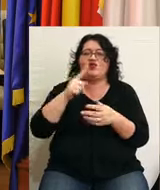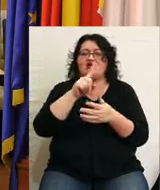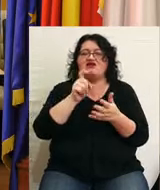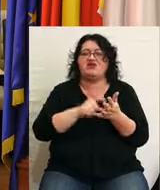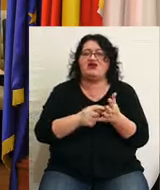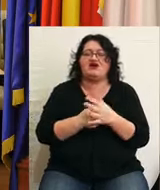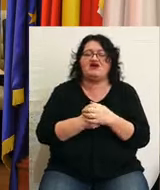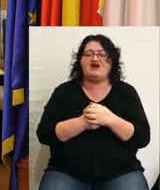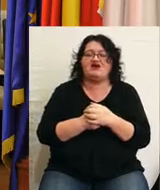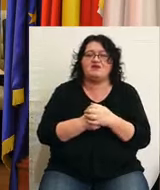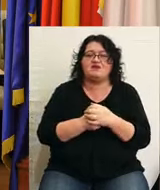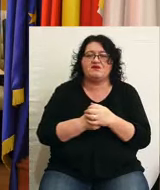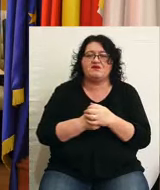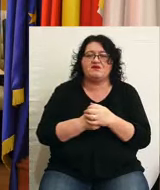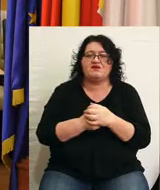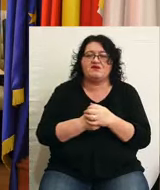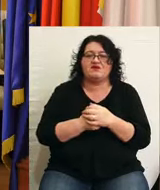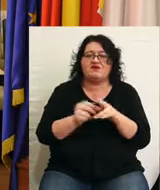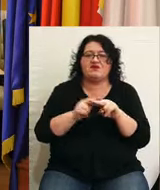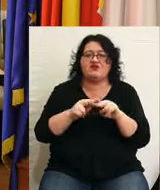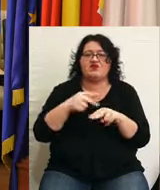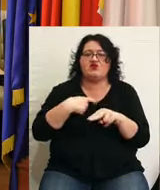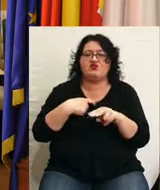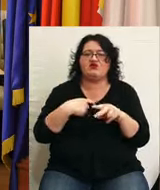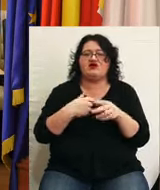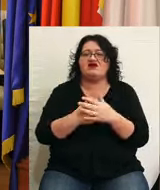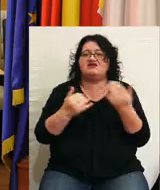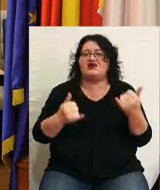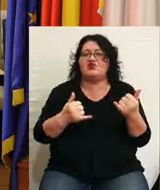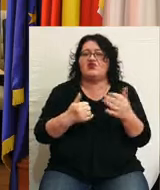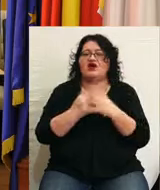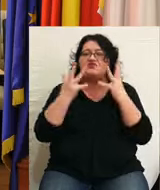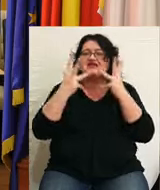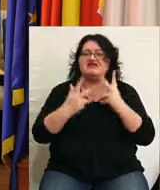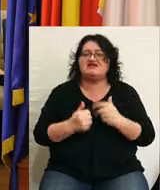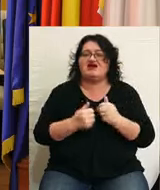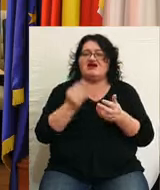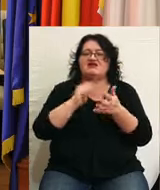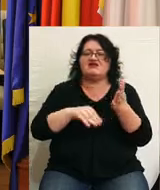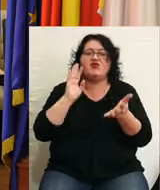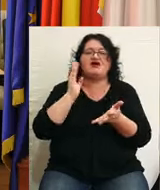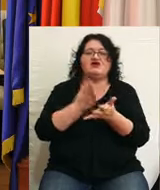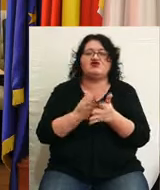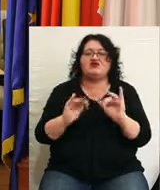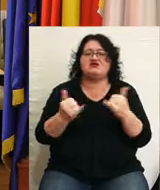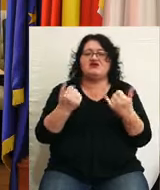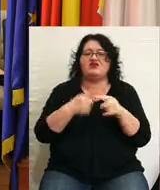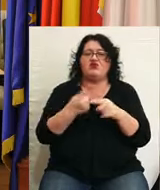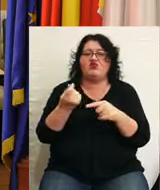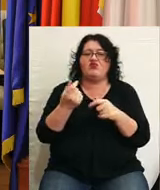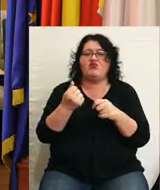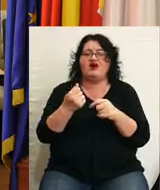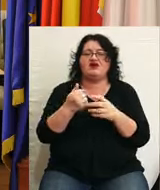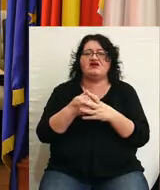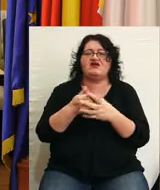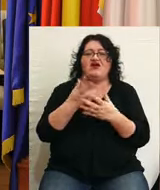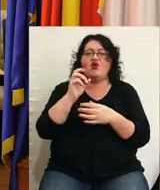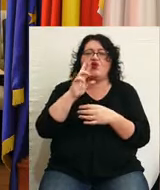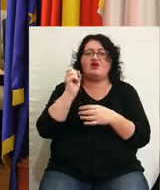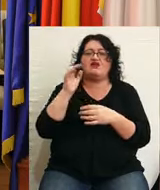doua întrebare, cum puteți dumneavoastră ca administrație să mai decideți ce se întâmplă cu banii de la Colterm